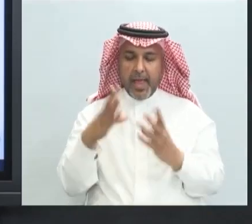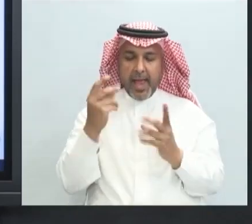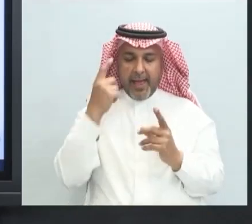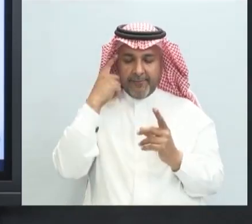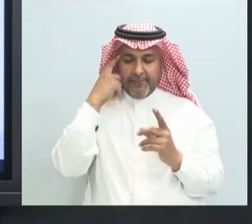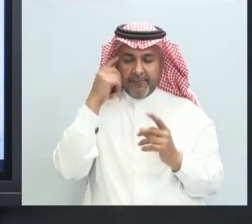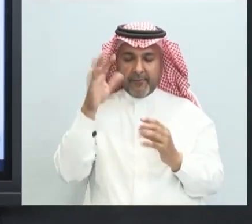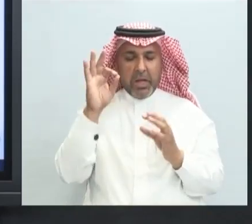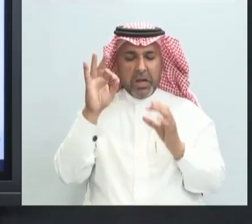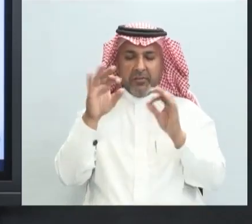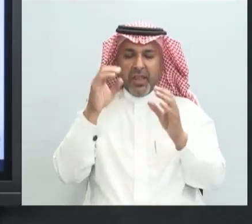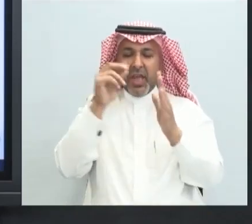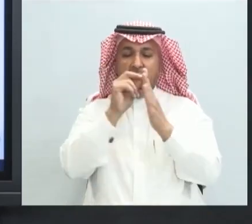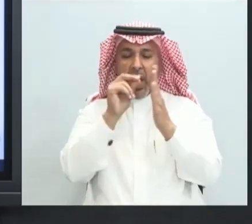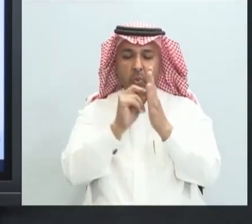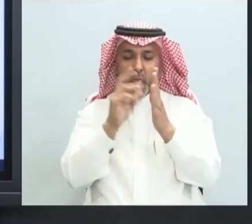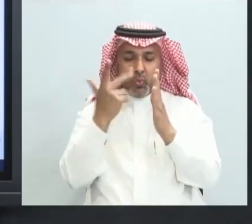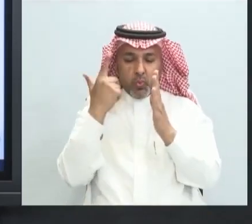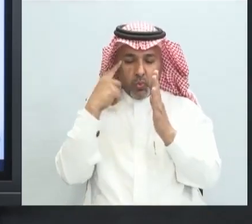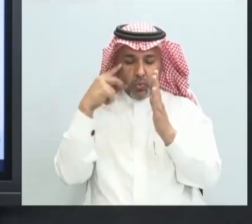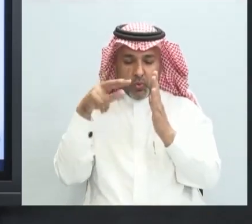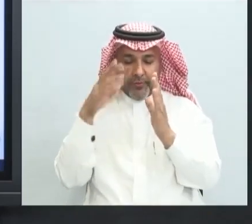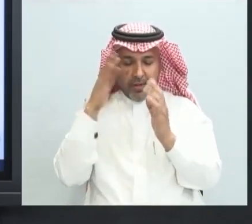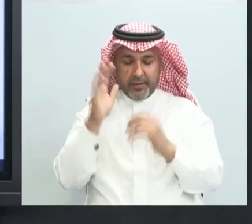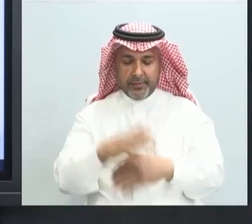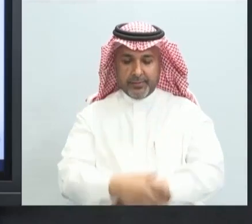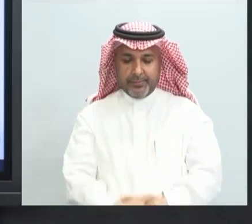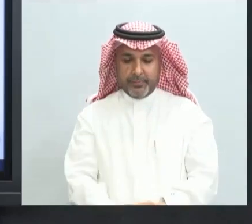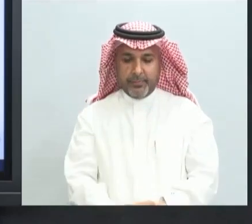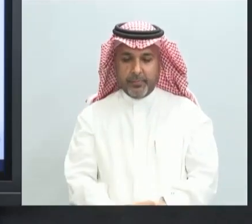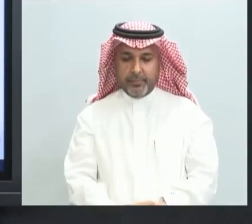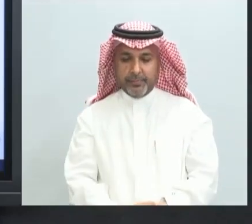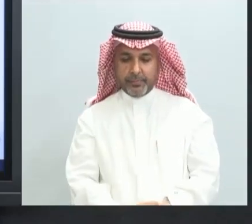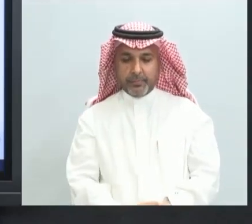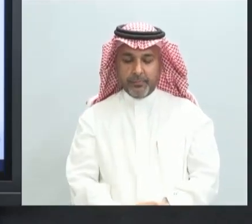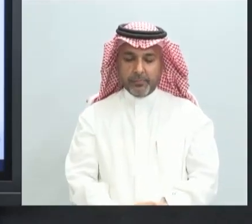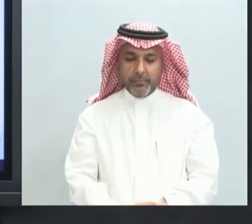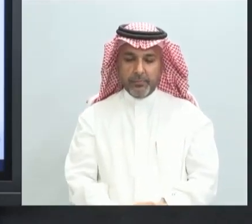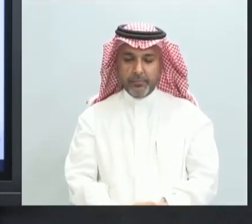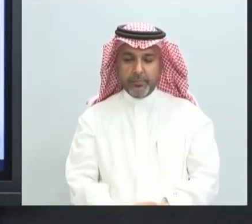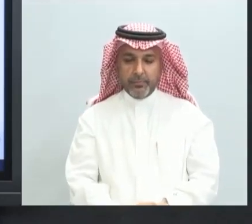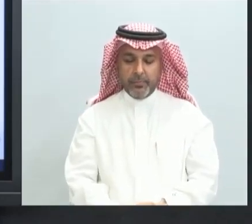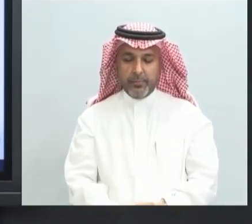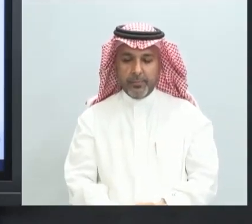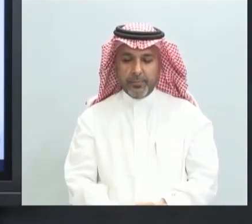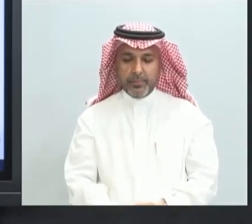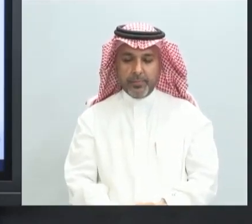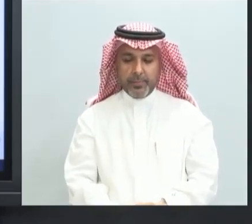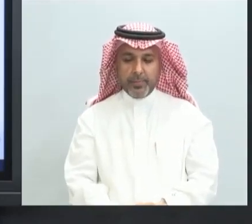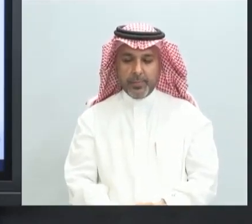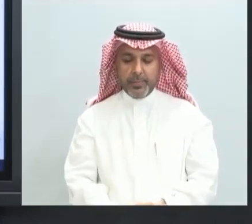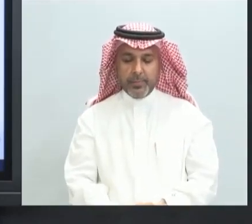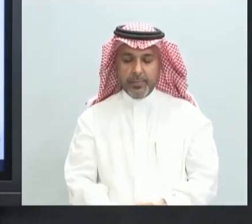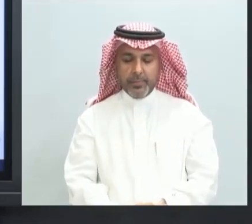جيب التمام لان انا الان ال الزاويه المجهوله بالنسبه لي هي ال a والضلع المطلوب هو والزاويه الاخرى